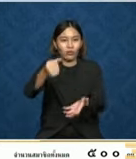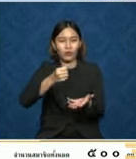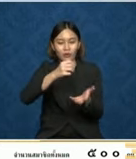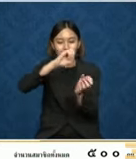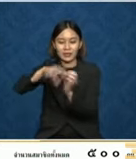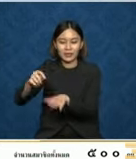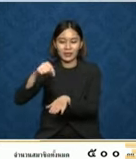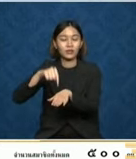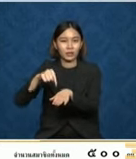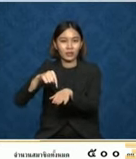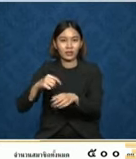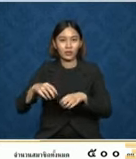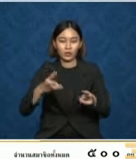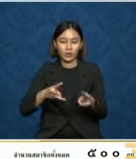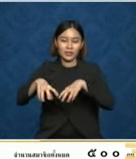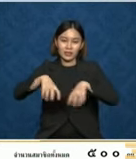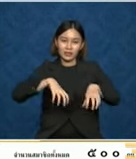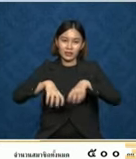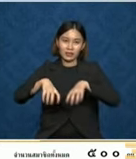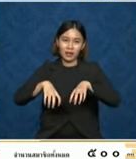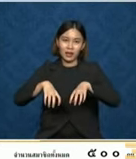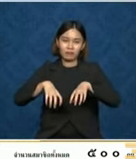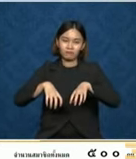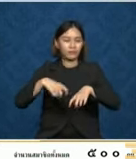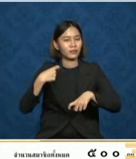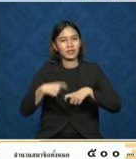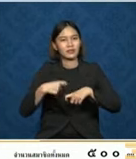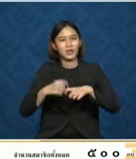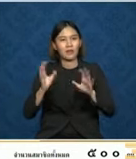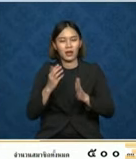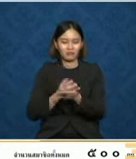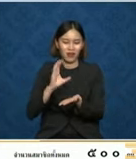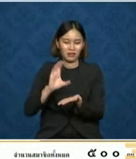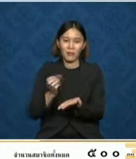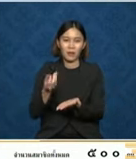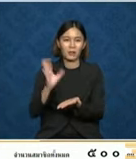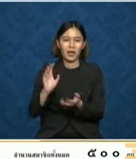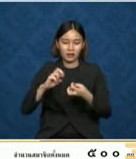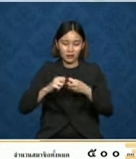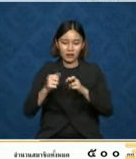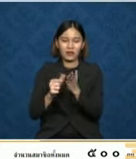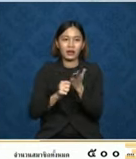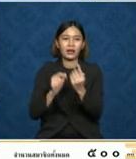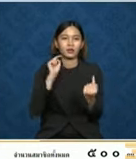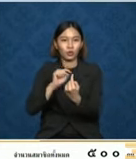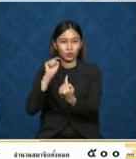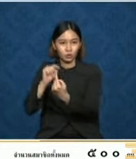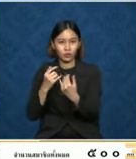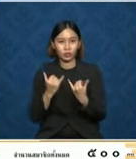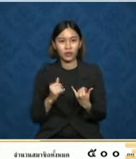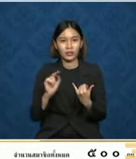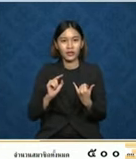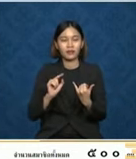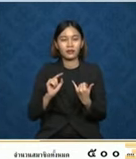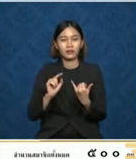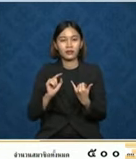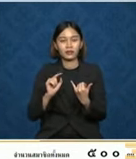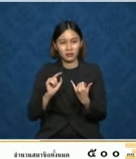ถคันนี้ค่ะเป็นการจัดการขยะที่ดูไม่ได้ยากไม่ได้ใช้งบประมาณเยอะแต่แก้ไขปัญหาได้ตรงจุดซึ่งปัจจุบันนะคะไต้หวัน